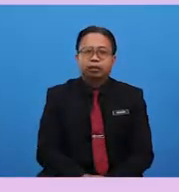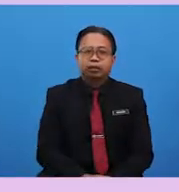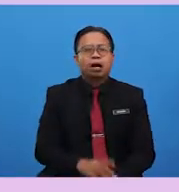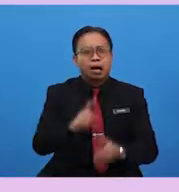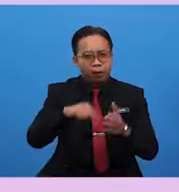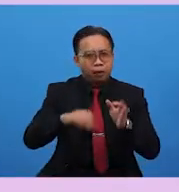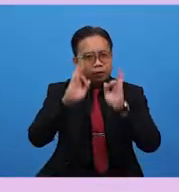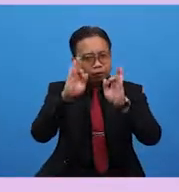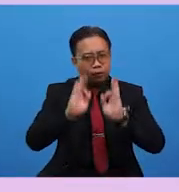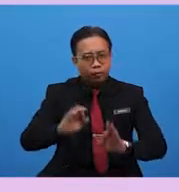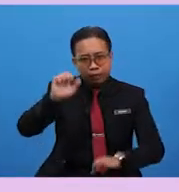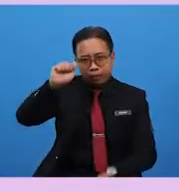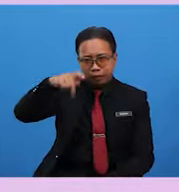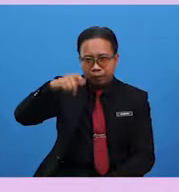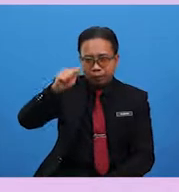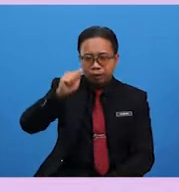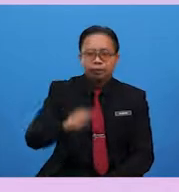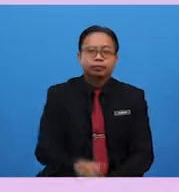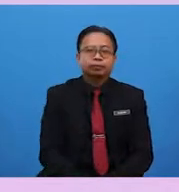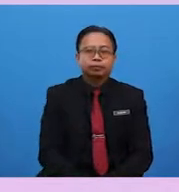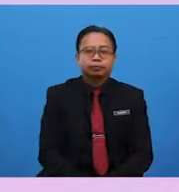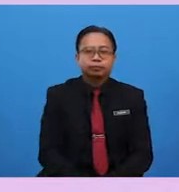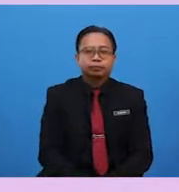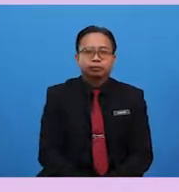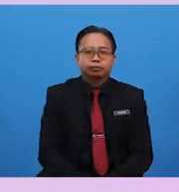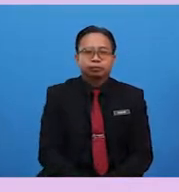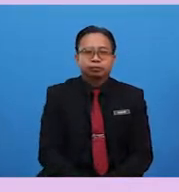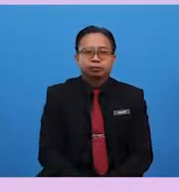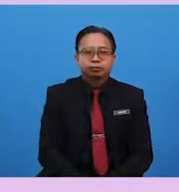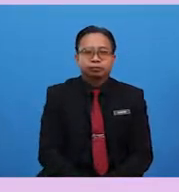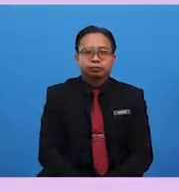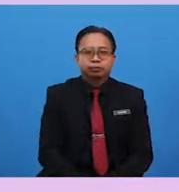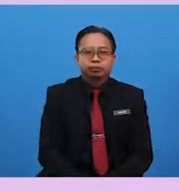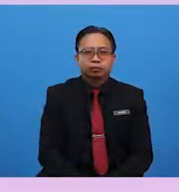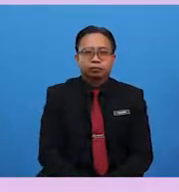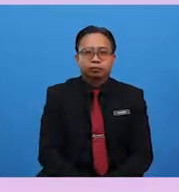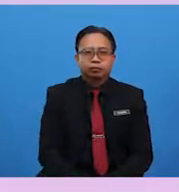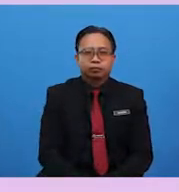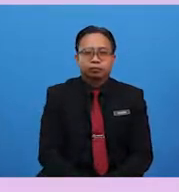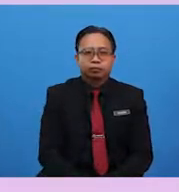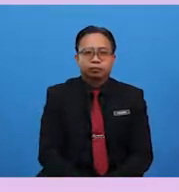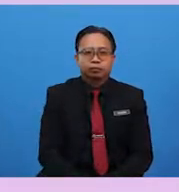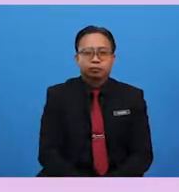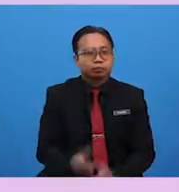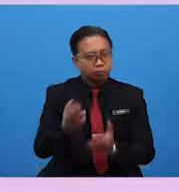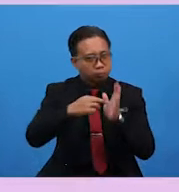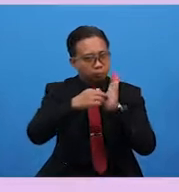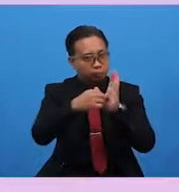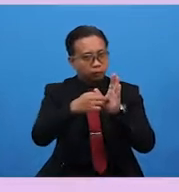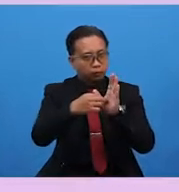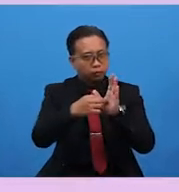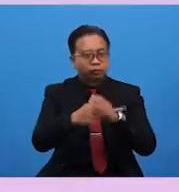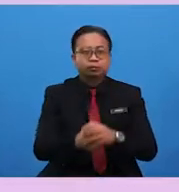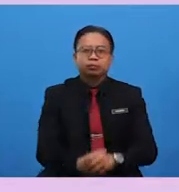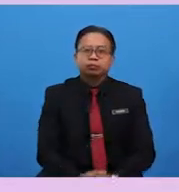format MPEG2 akronim kepada American psychological Association refreshing